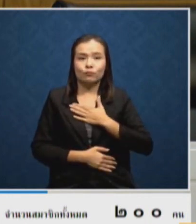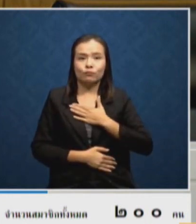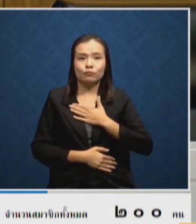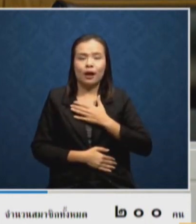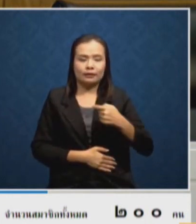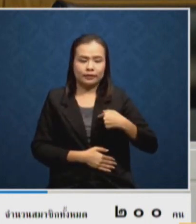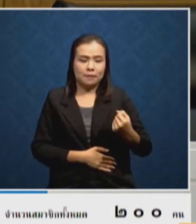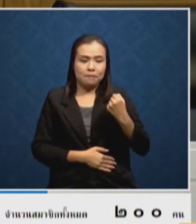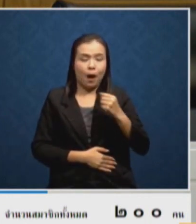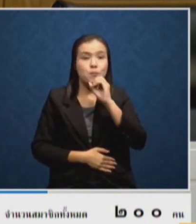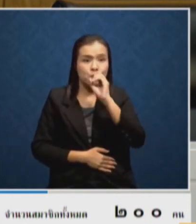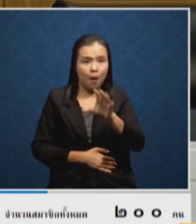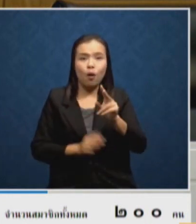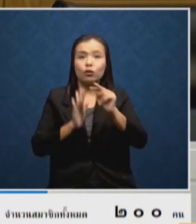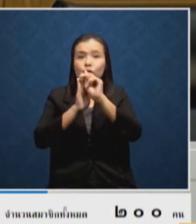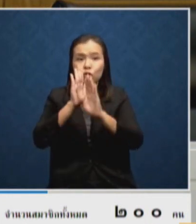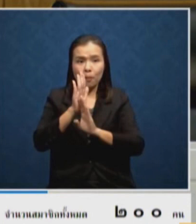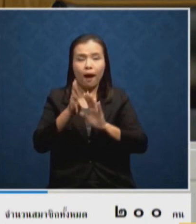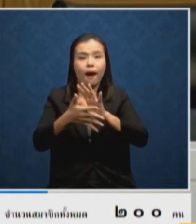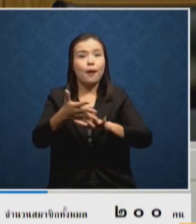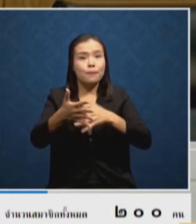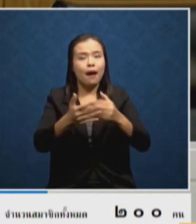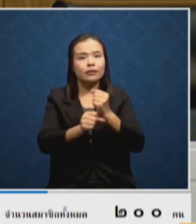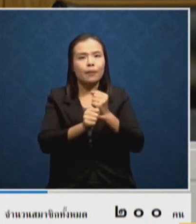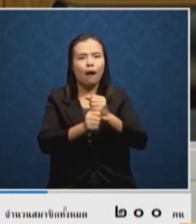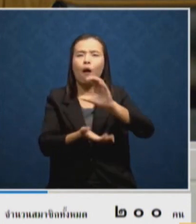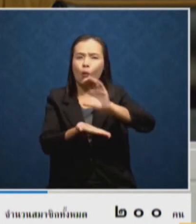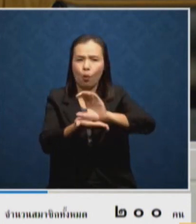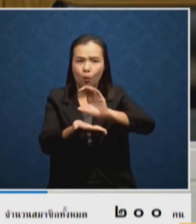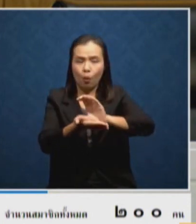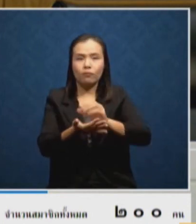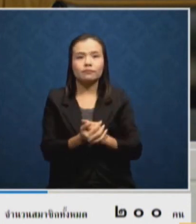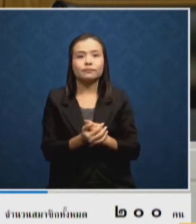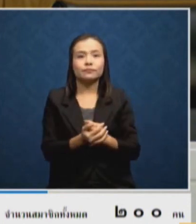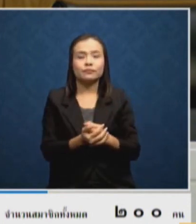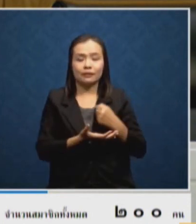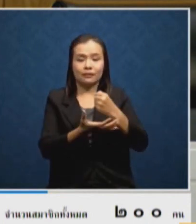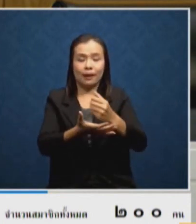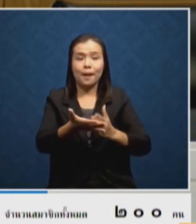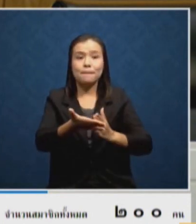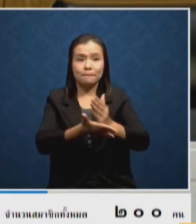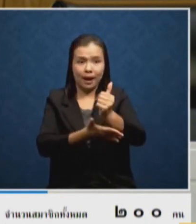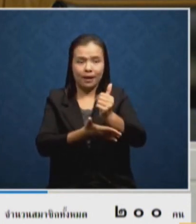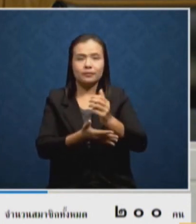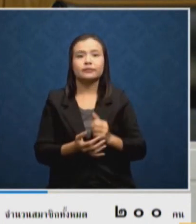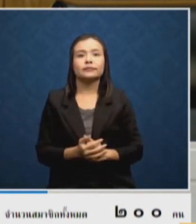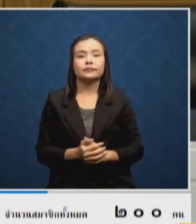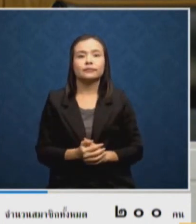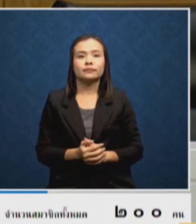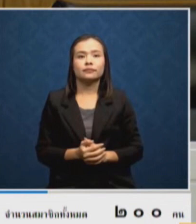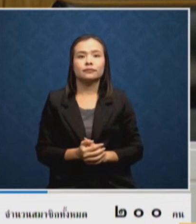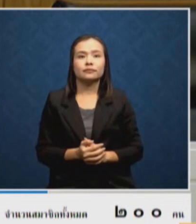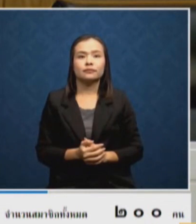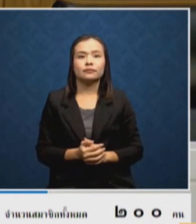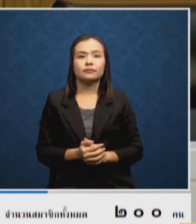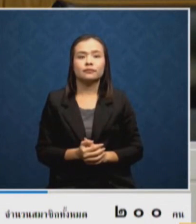ชาติด้วยเพื่อให้ประเทศไทยมีความมั่นคงประชาชนมีความสุขสร้างความเป็นธรรมแล้วก็ลดความเหลื่อมล้ำขับเคลื่อนการเติบโตทาง